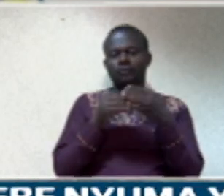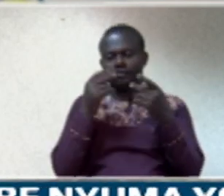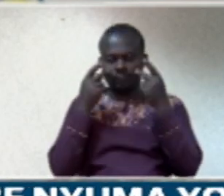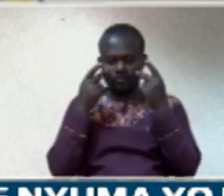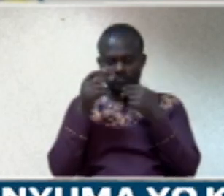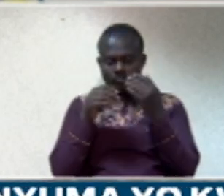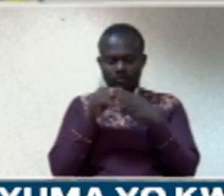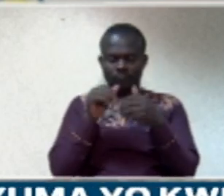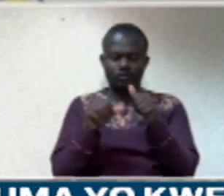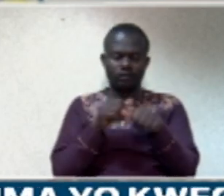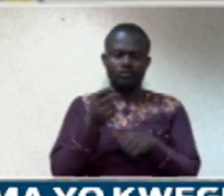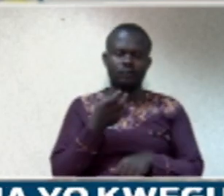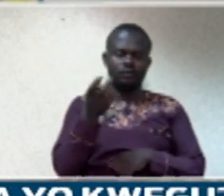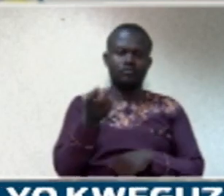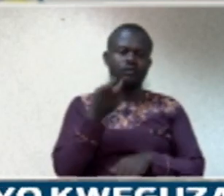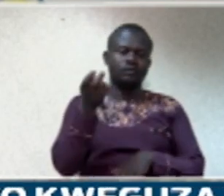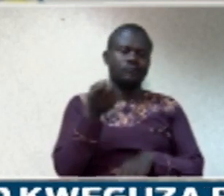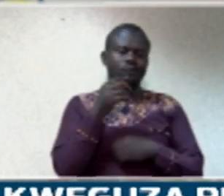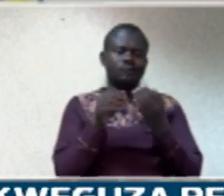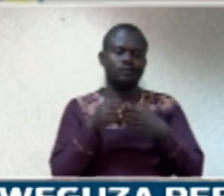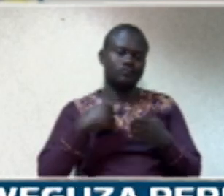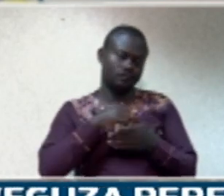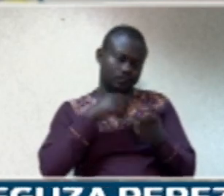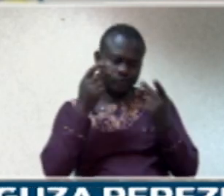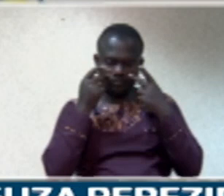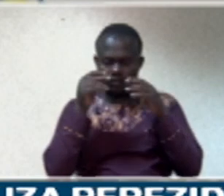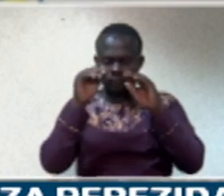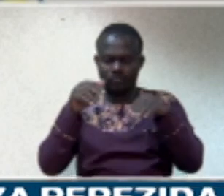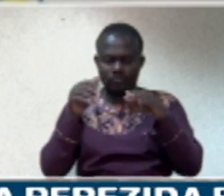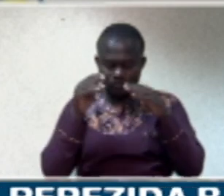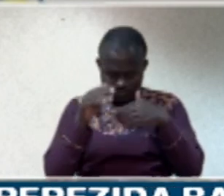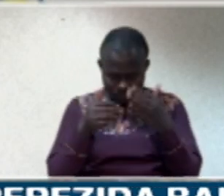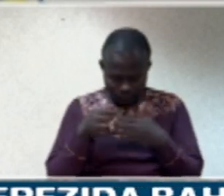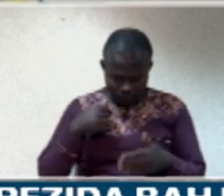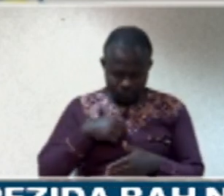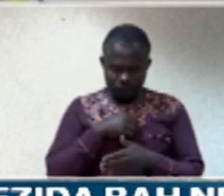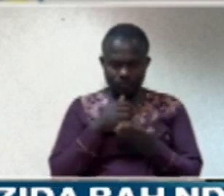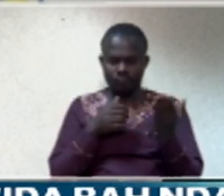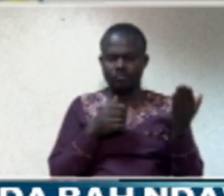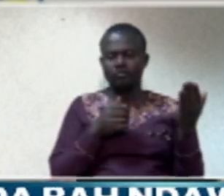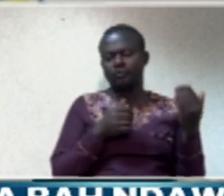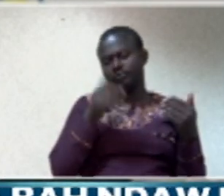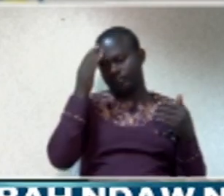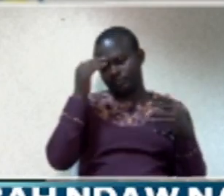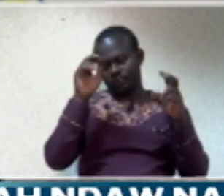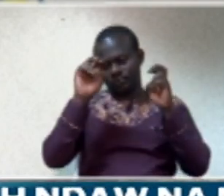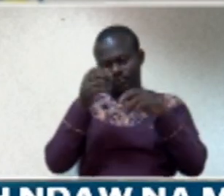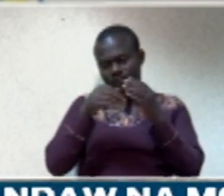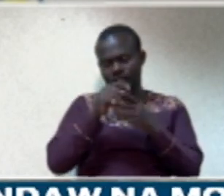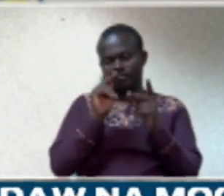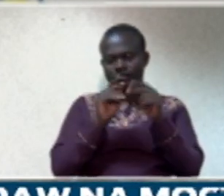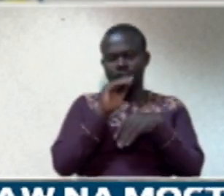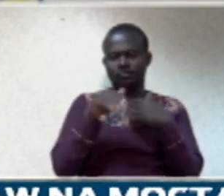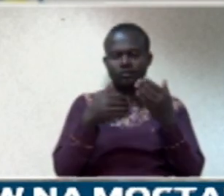kirebana n'ubwikorezi muri transport mu gice kirebana n'ubuhinzi agriculture kugira ngo bose